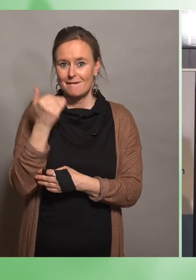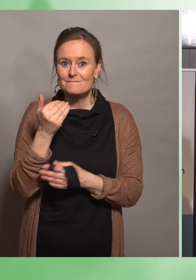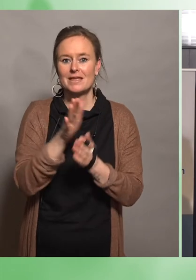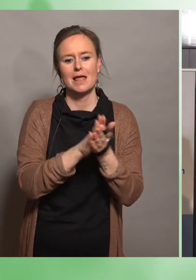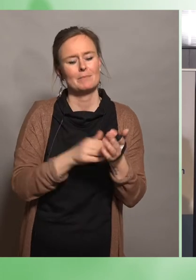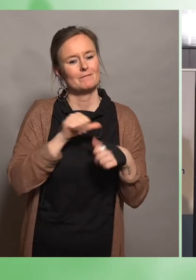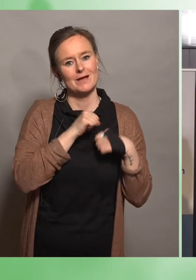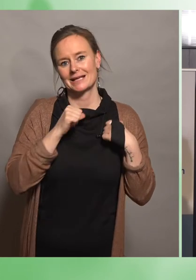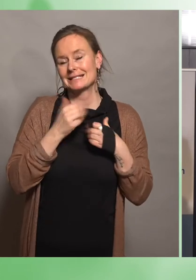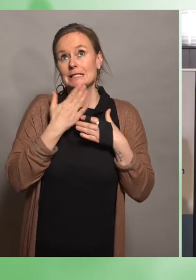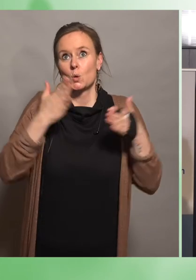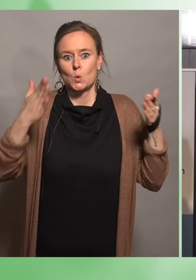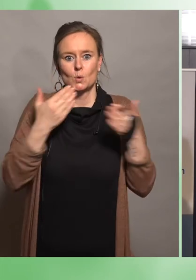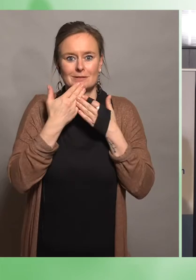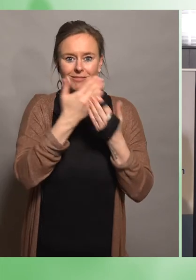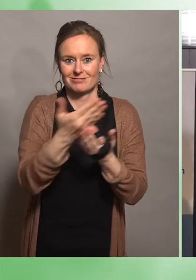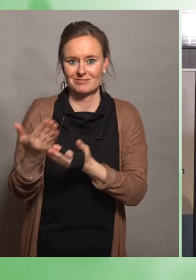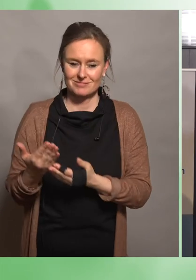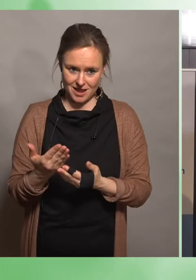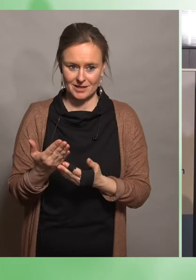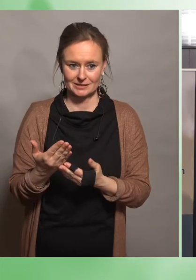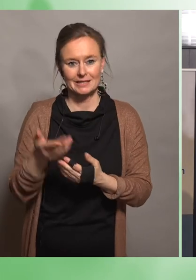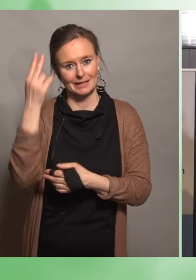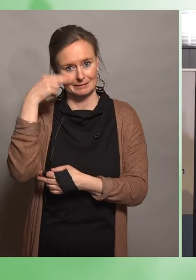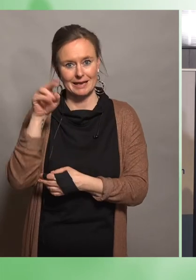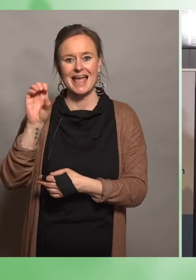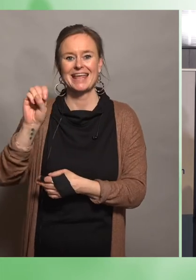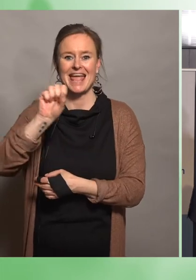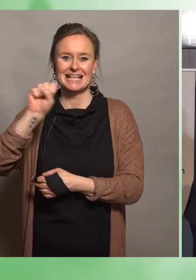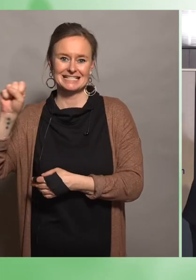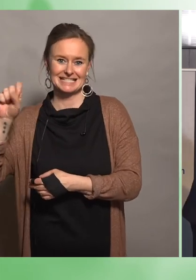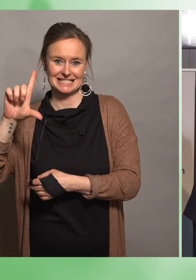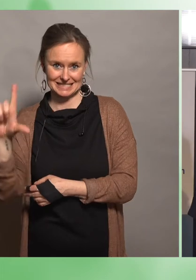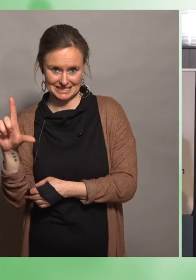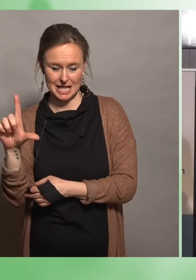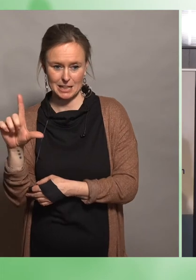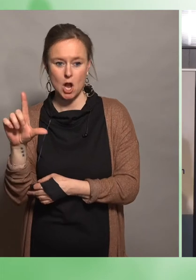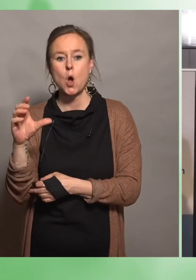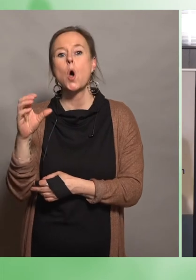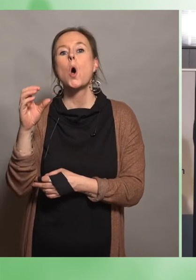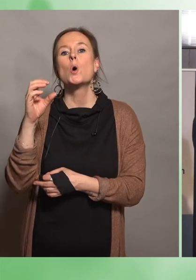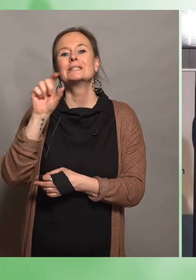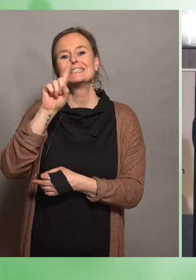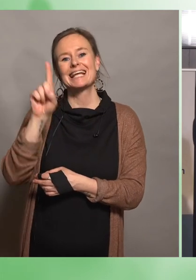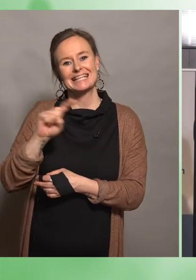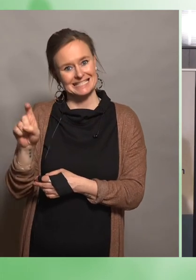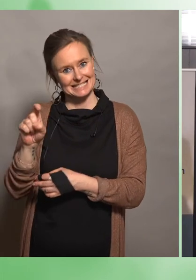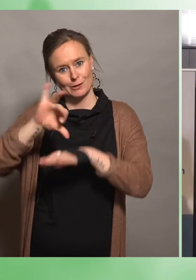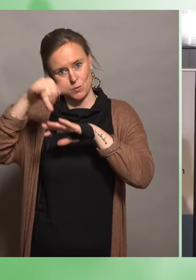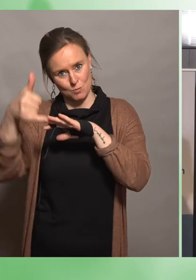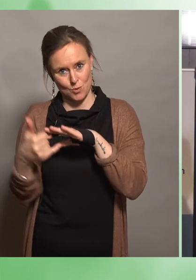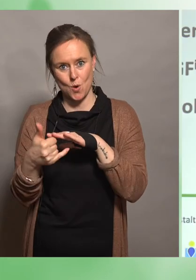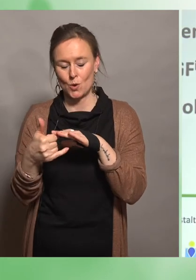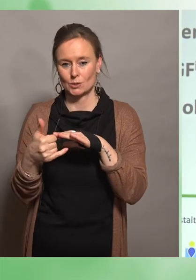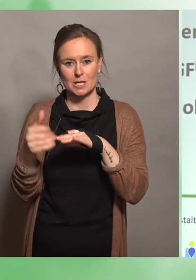großes Dankeschön sagen dem Kommerzialrat Essl und Zero Project. Ich glaube, dass wir gerade